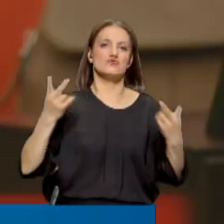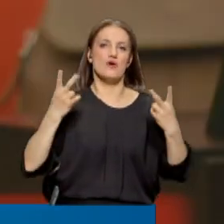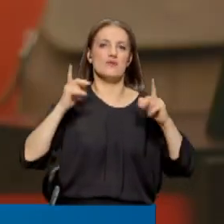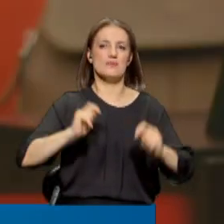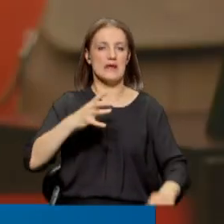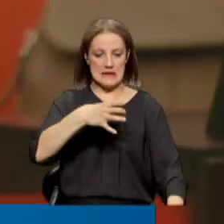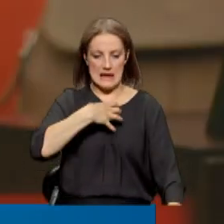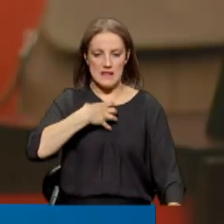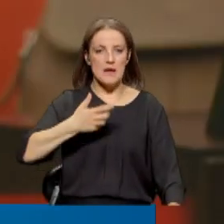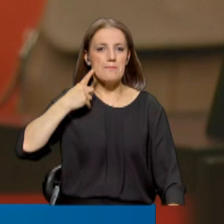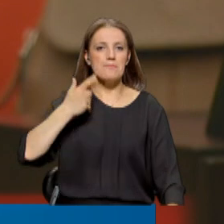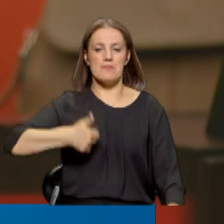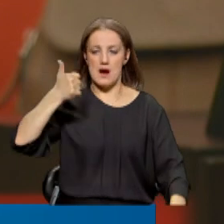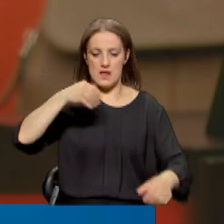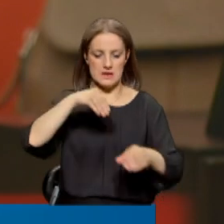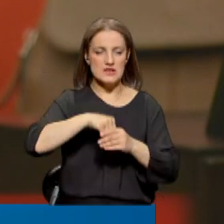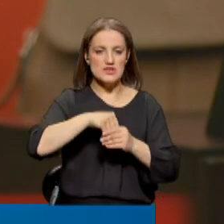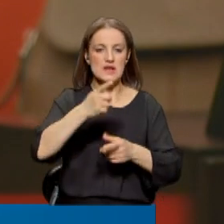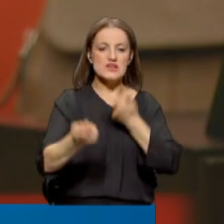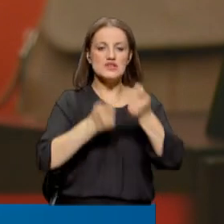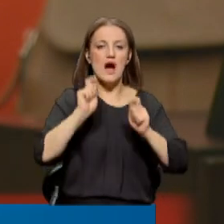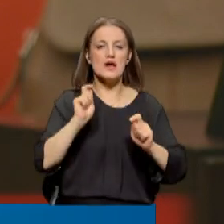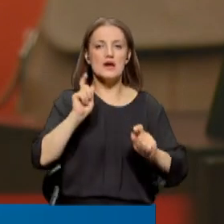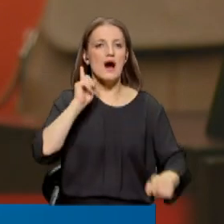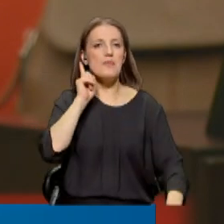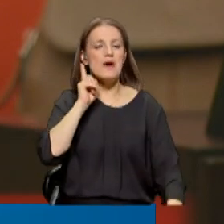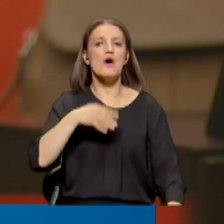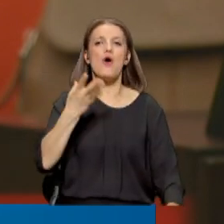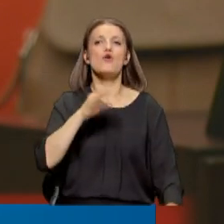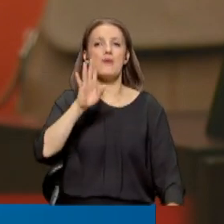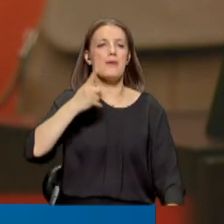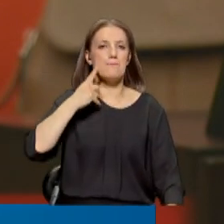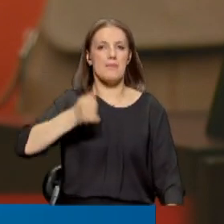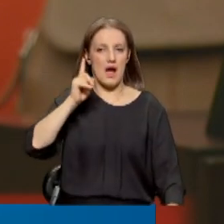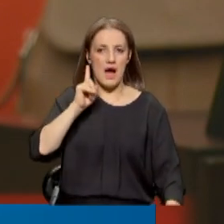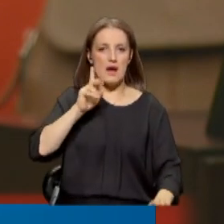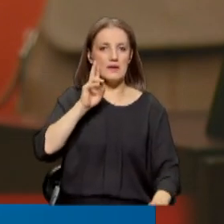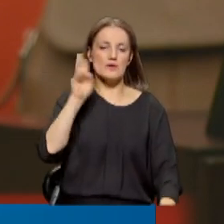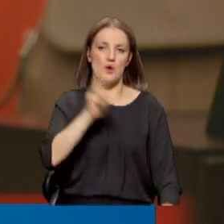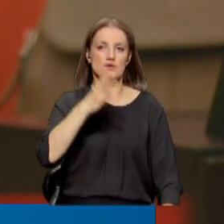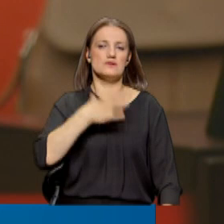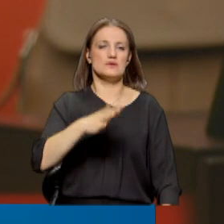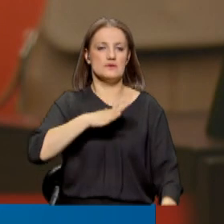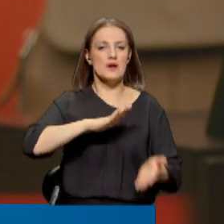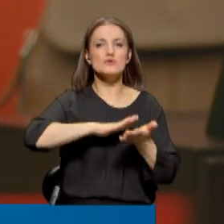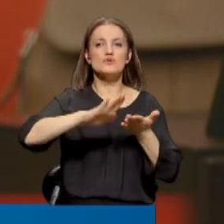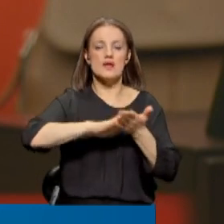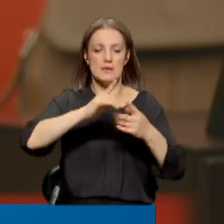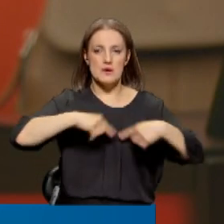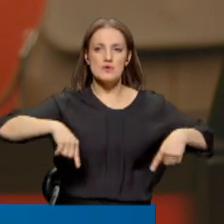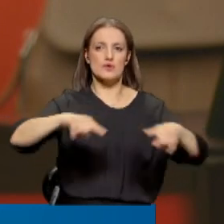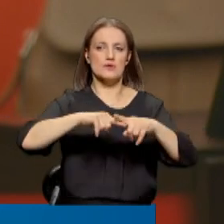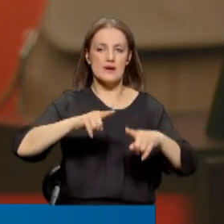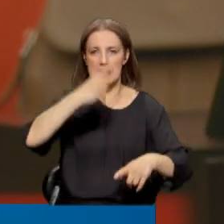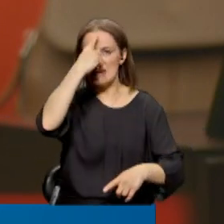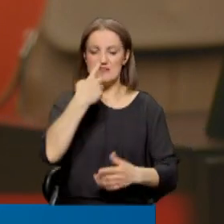Kendi bakanlığında yapılan işten haberi olmayan Enerji Bakanı tabloyu anlasın istiyoruz. Enerji Piyasası Düzenleme Kurumu'ndan resmi